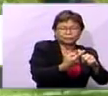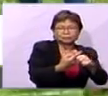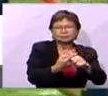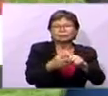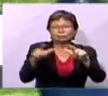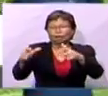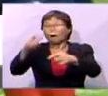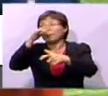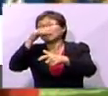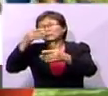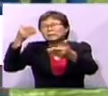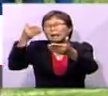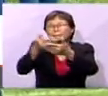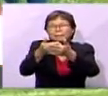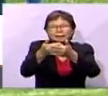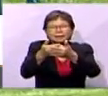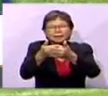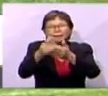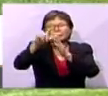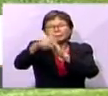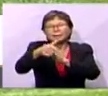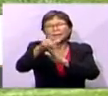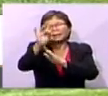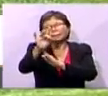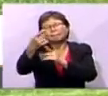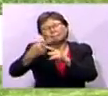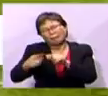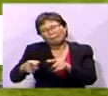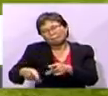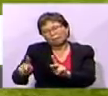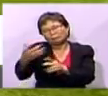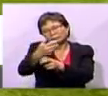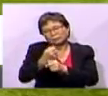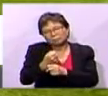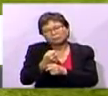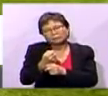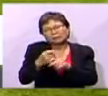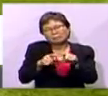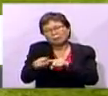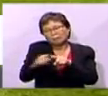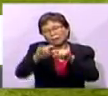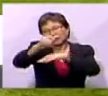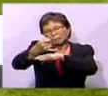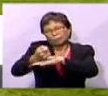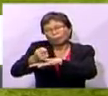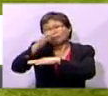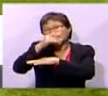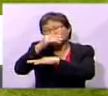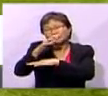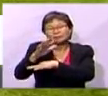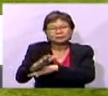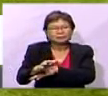Skuad Hang Tuah hampir mendahului seawal minit ke-8, namun peluang yang diperoleh penyerang import mereka,